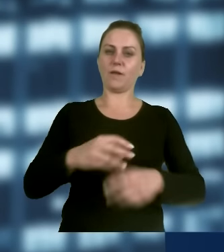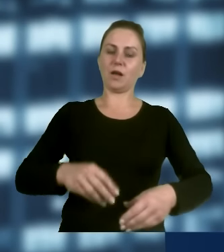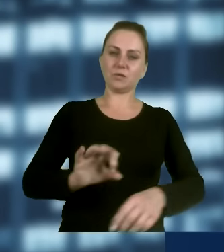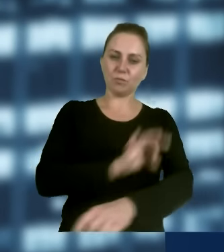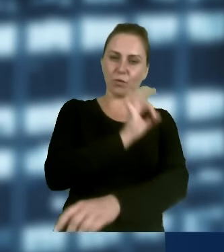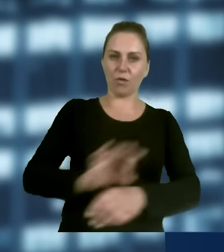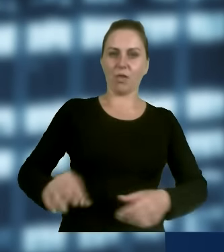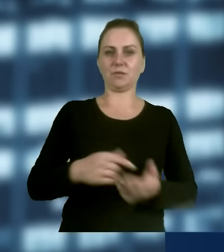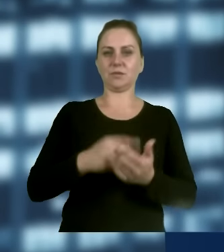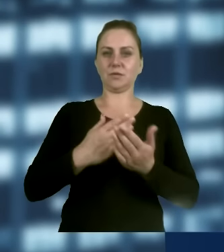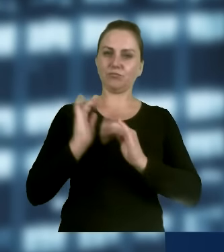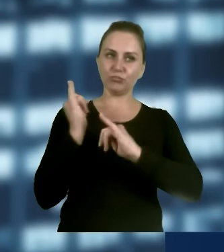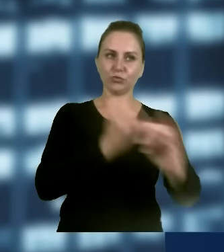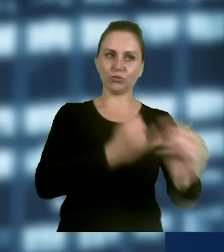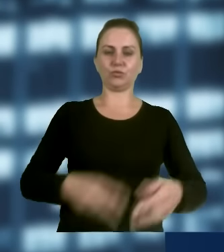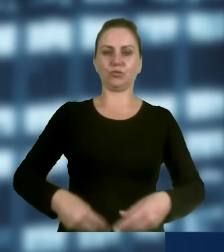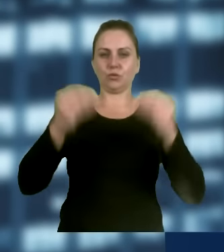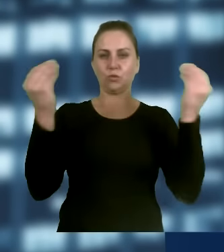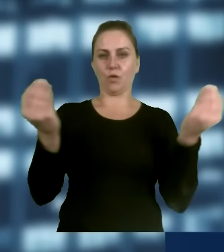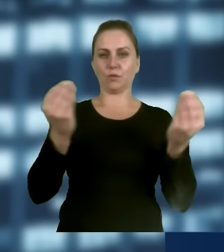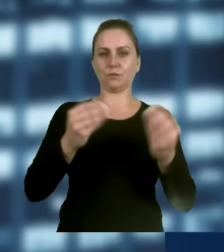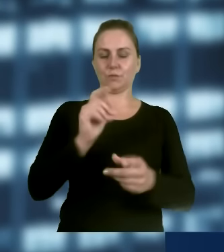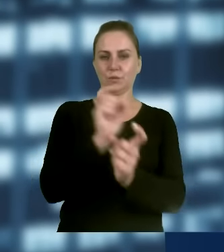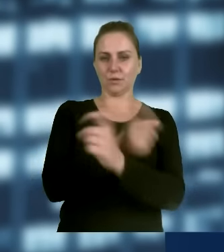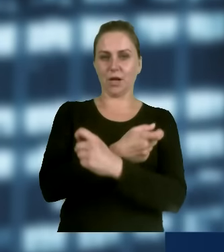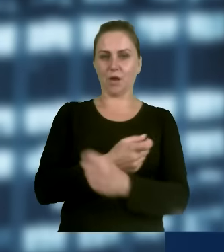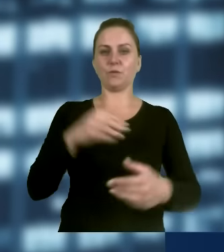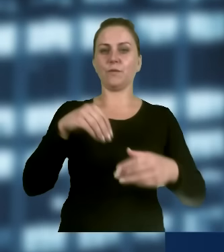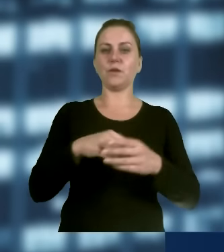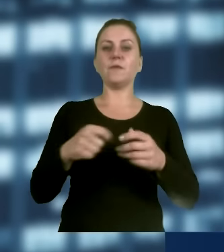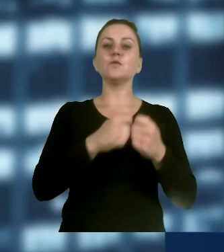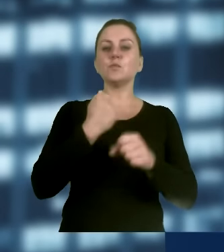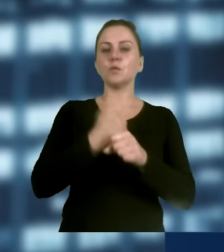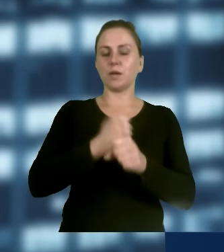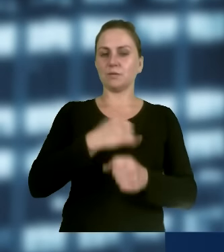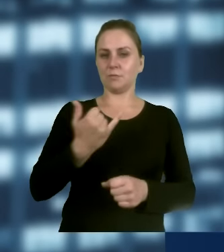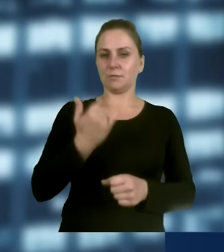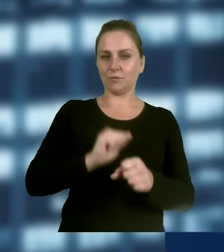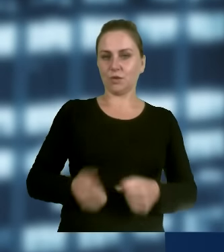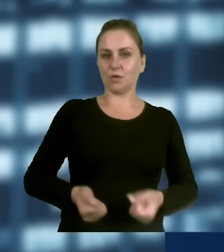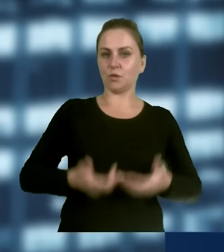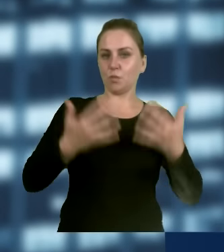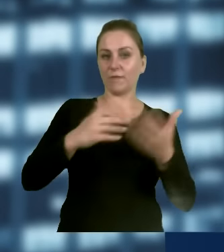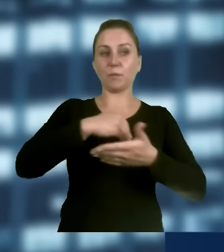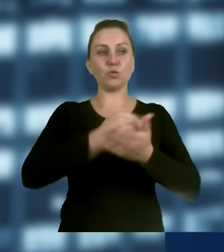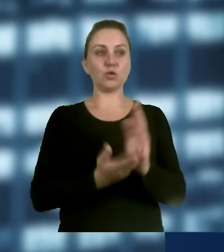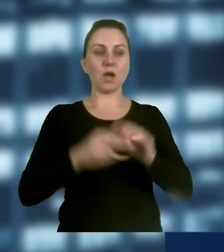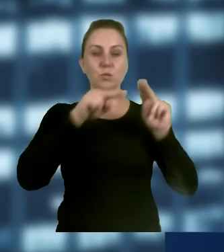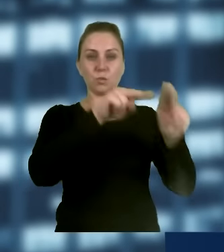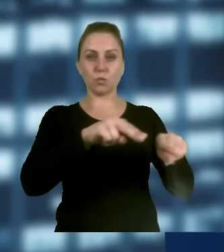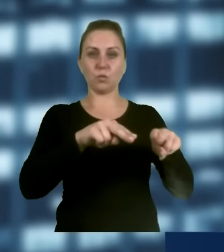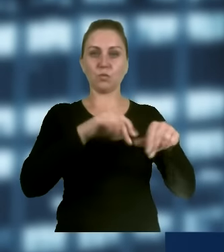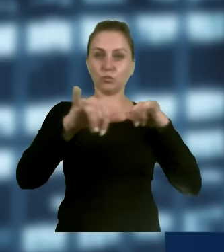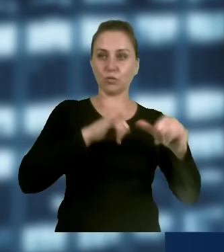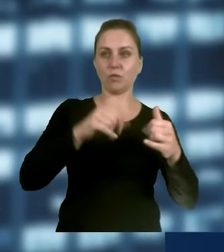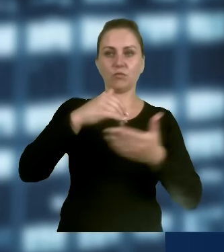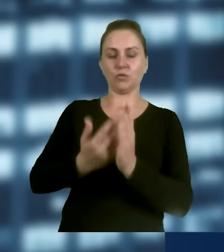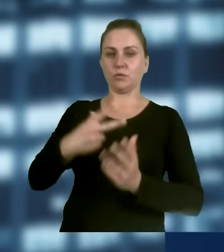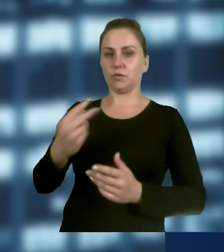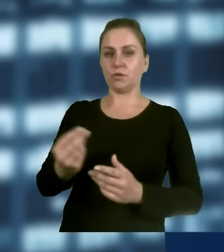kraju. Współpraca na poziomie klubowym nie zawsze jest łatwa, gdy część klubu jest w rządzie, a część nie, ale wierzę w to, że możemy to